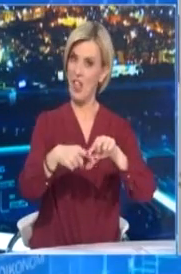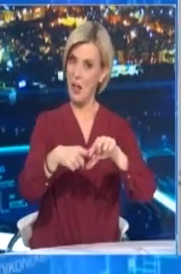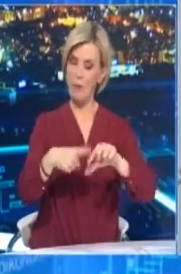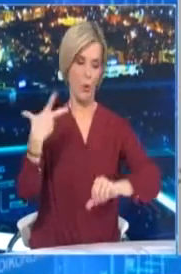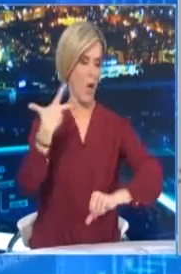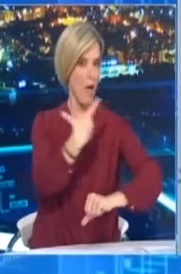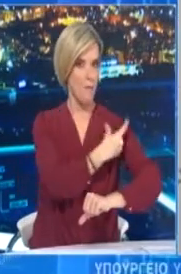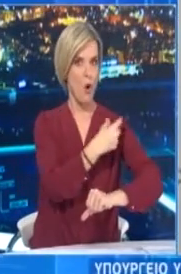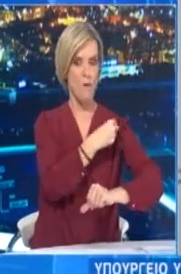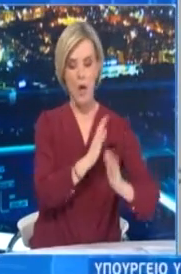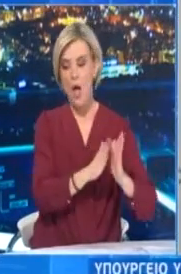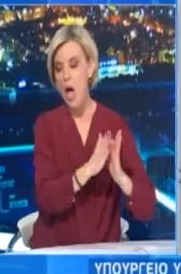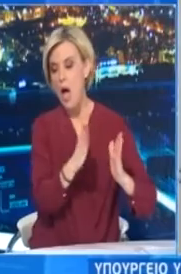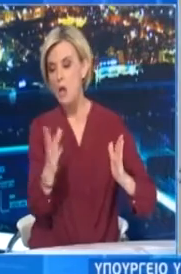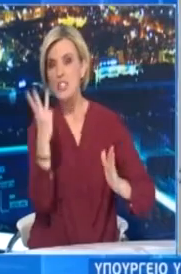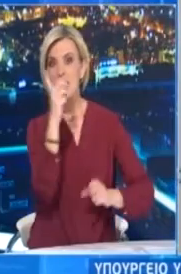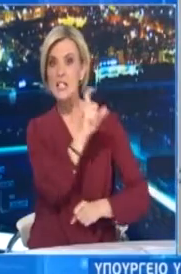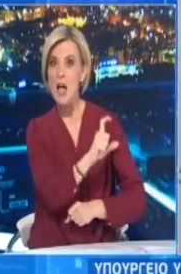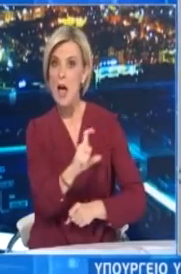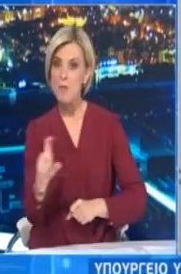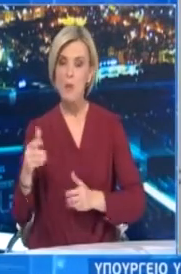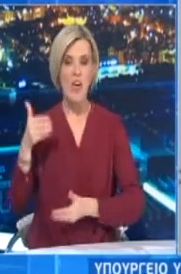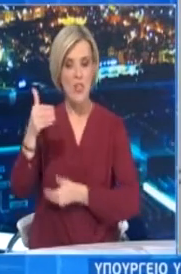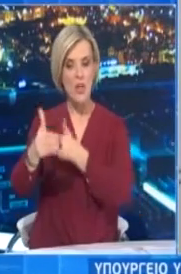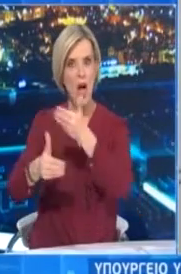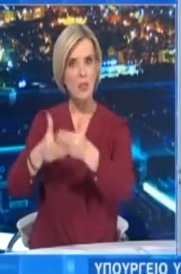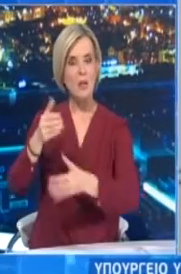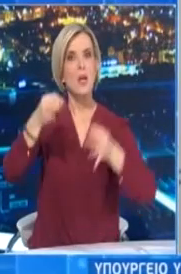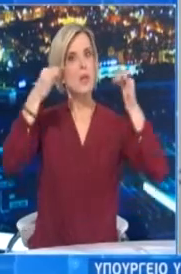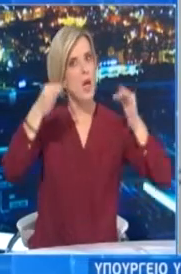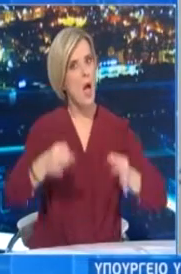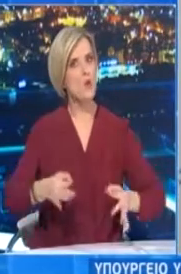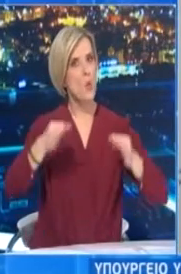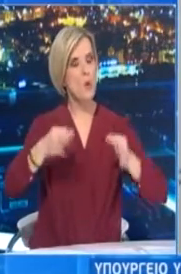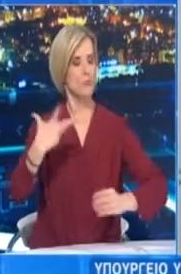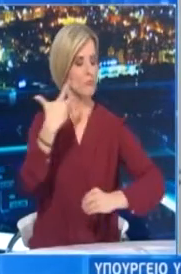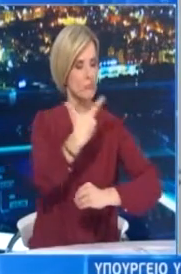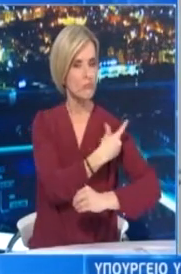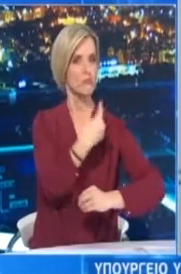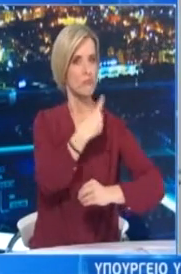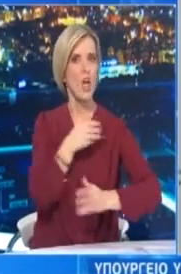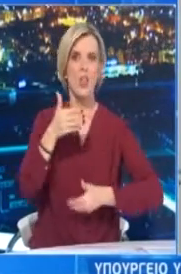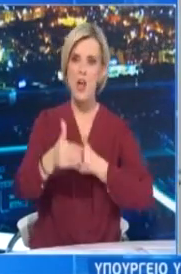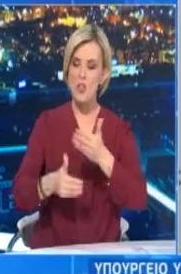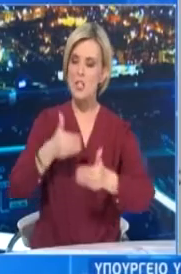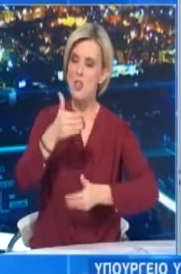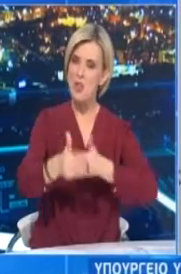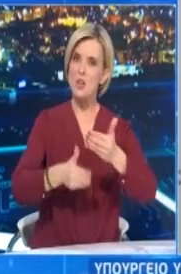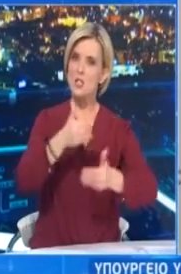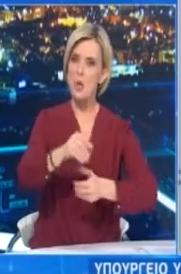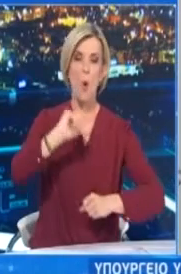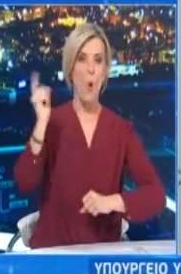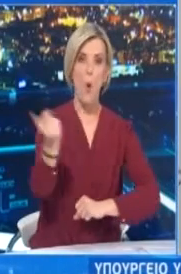Έτσι διανύουμε τώρα την τρίτη εβδομάδα και η διαδικασία εξελίσσεται κανονικά. Αφού άρχισε και συνεχίζει το εμβολιασμό των